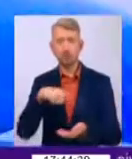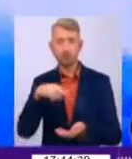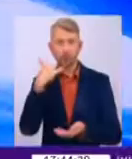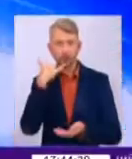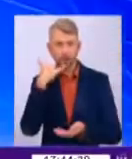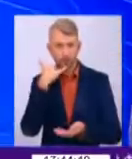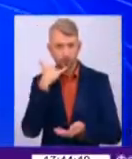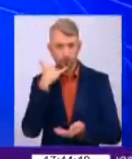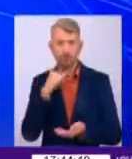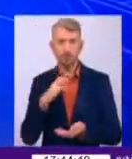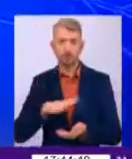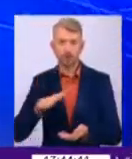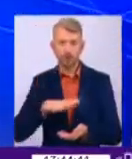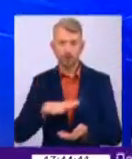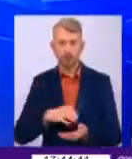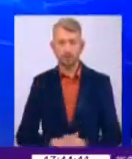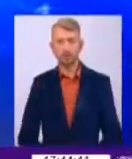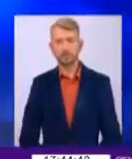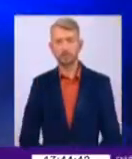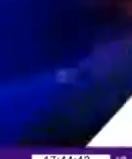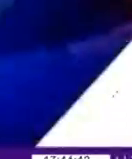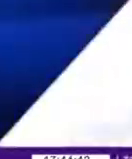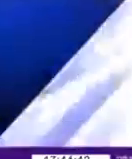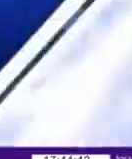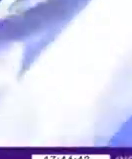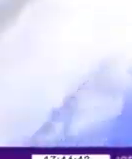і чекати і дивитись.